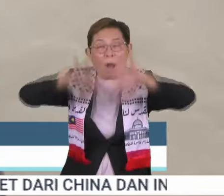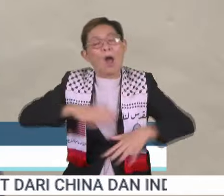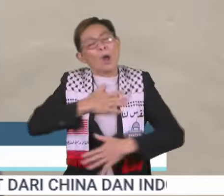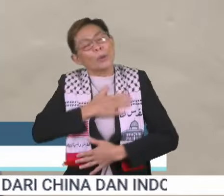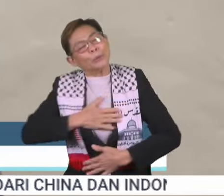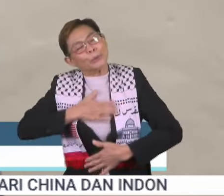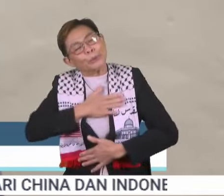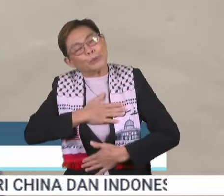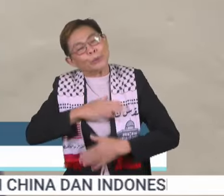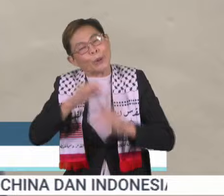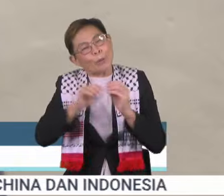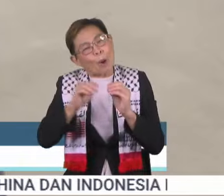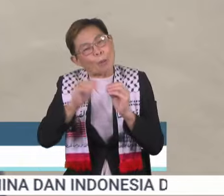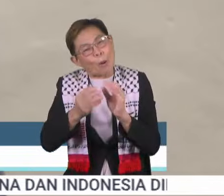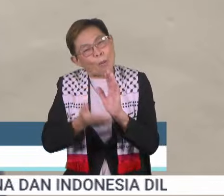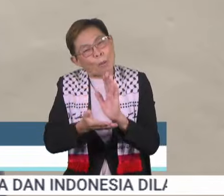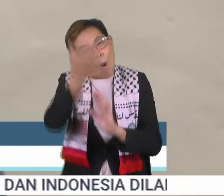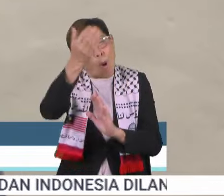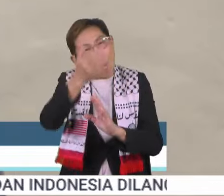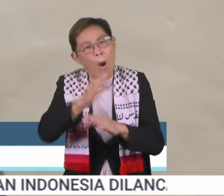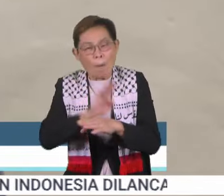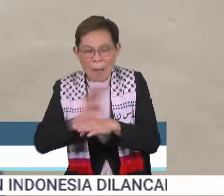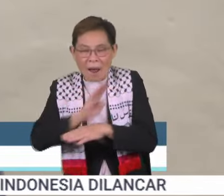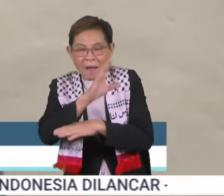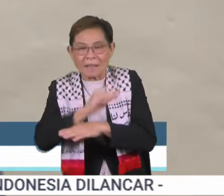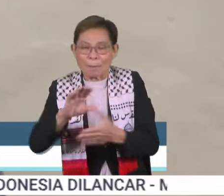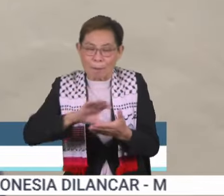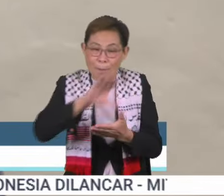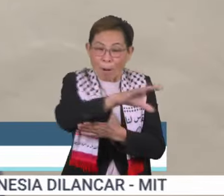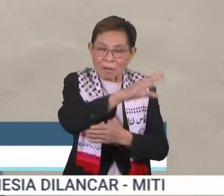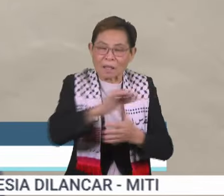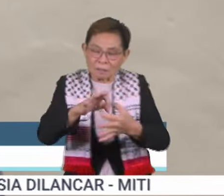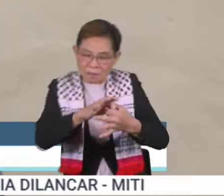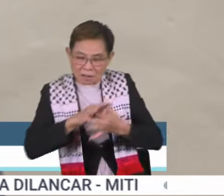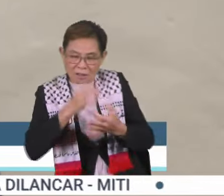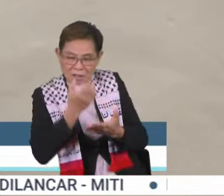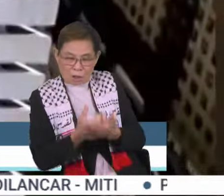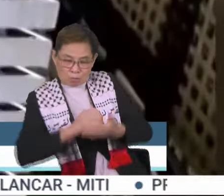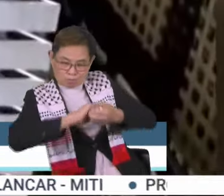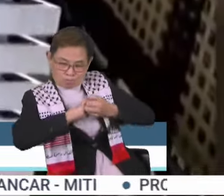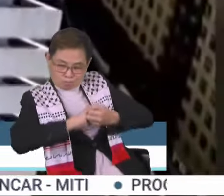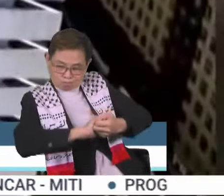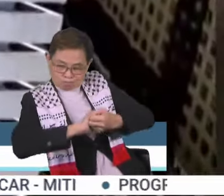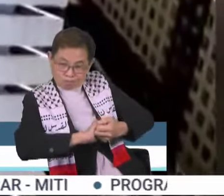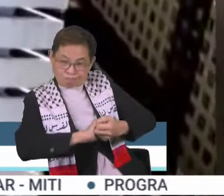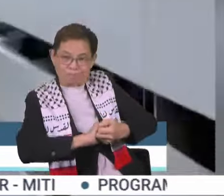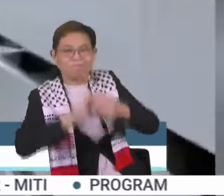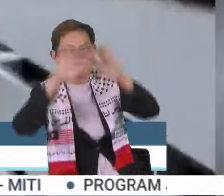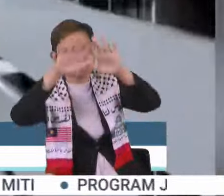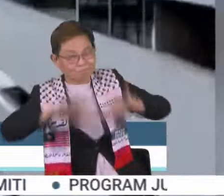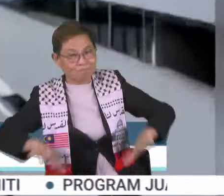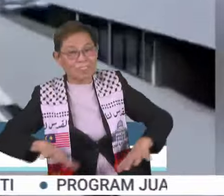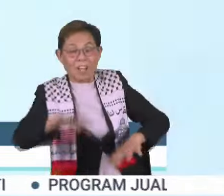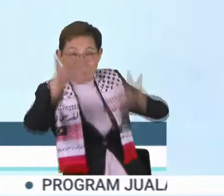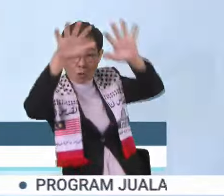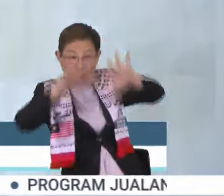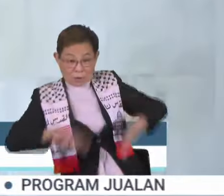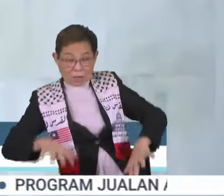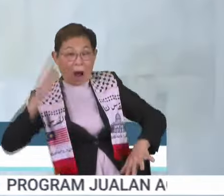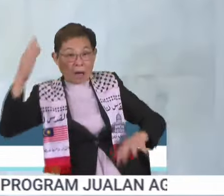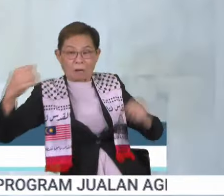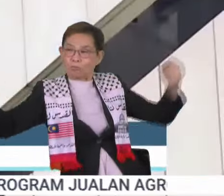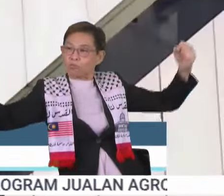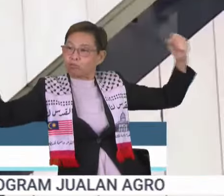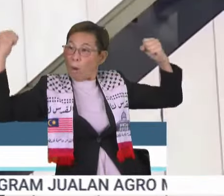menikmati peningkatan perdagangan dan pelaburan serta kerjasama ekonomi yang lebih erat. Rantau ini bakal jadi